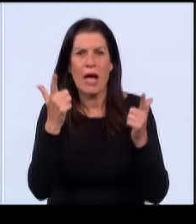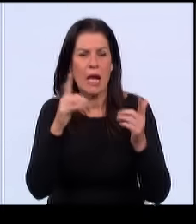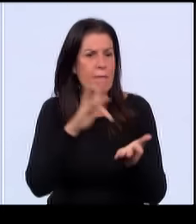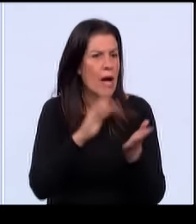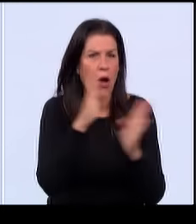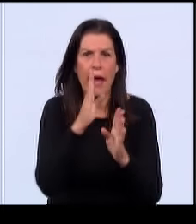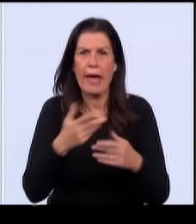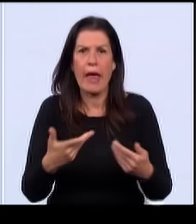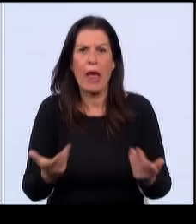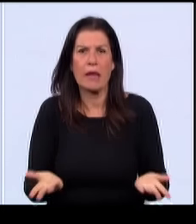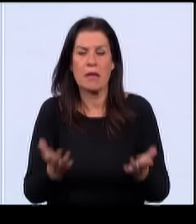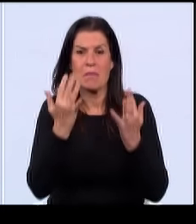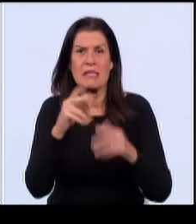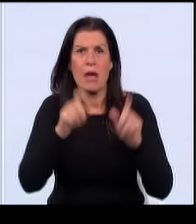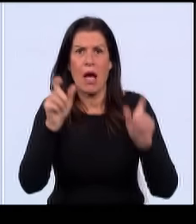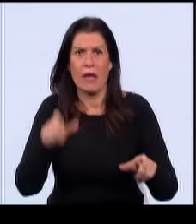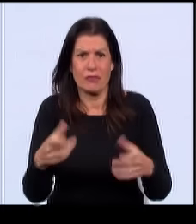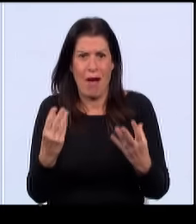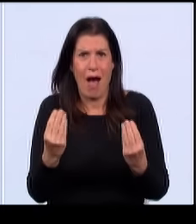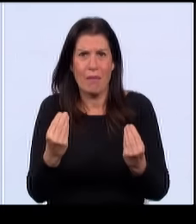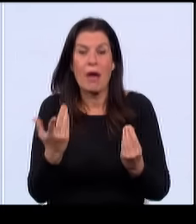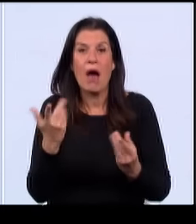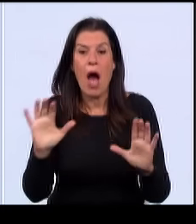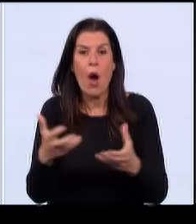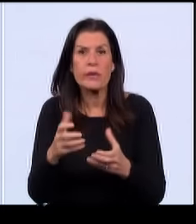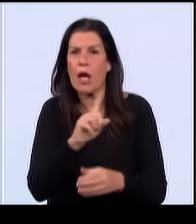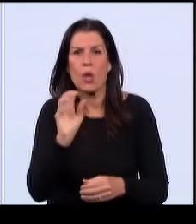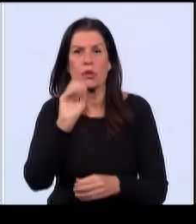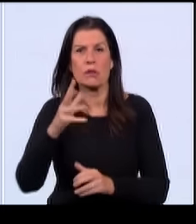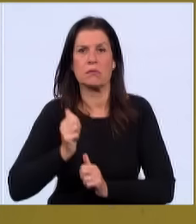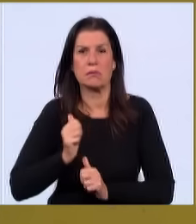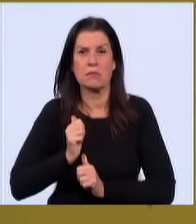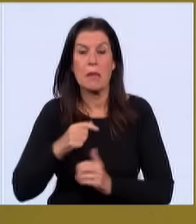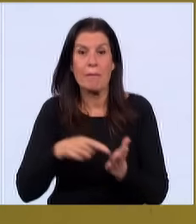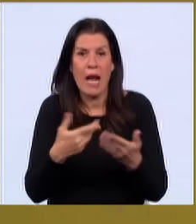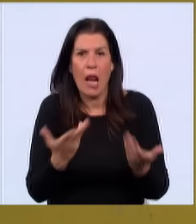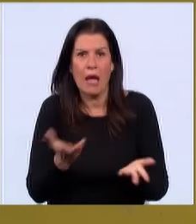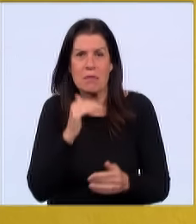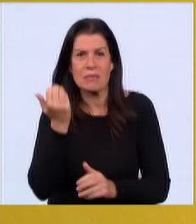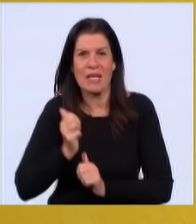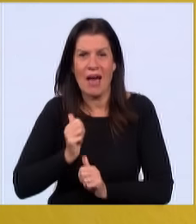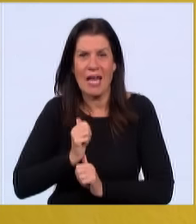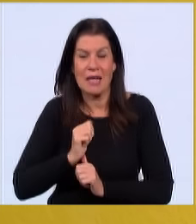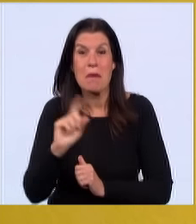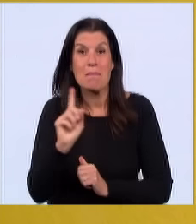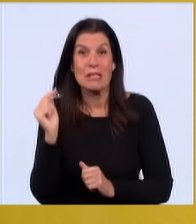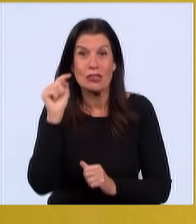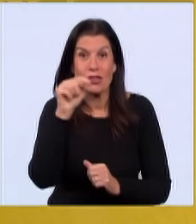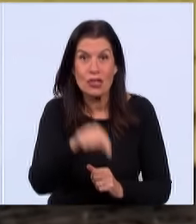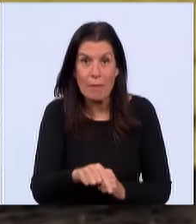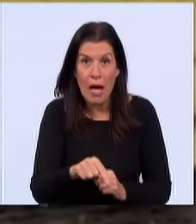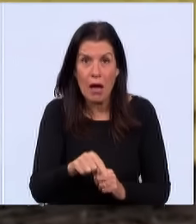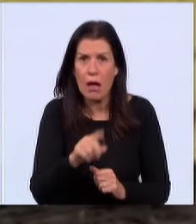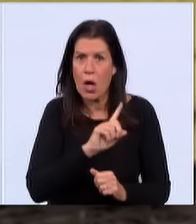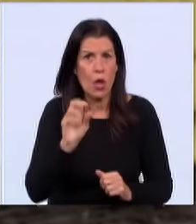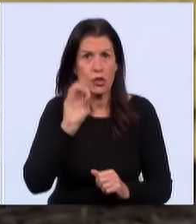האוגדה לא שולחת לשם כוחות. נכון, אין המון כוחות לשלוח, אבל אלו שכן מגיעים לא נשלחים בתחילה לשם. מפקדת